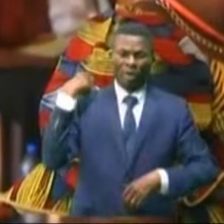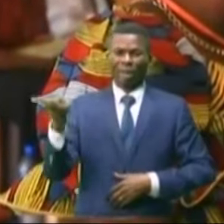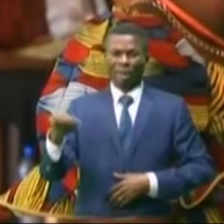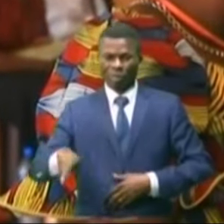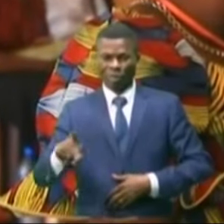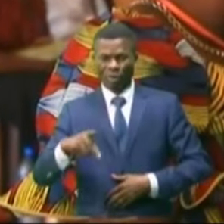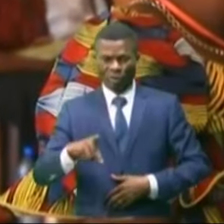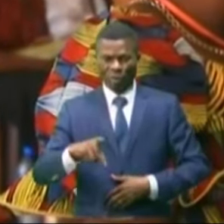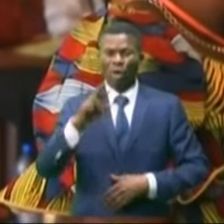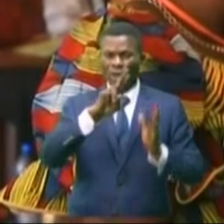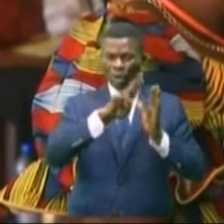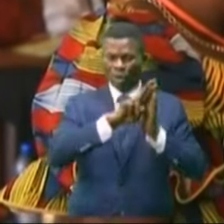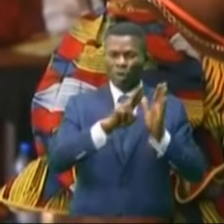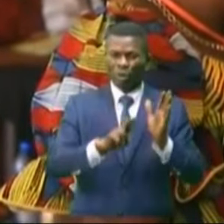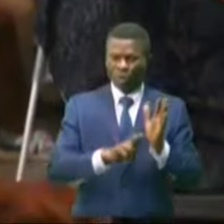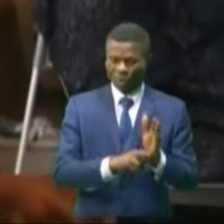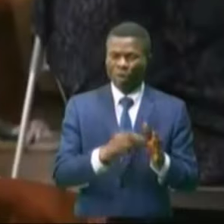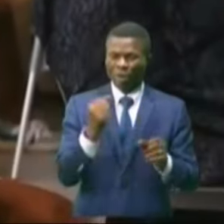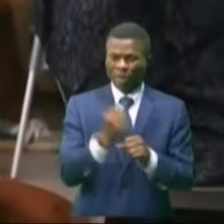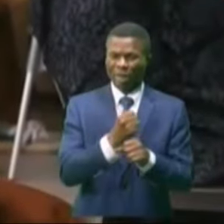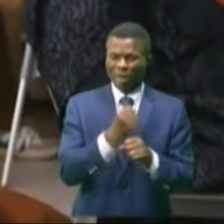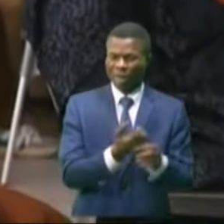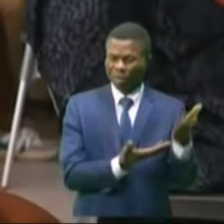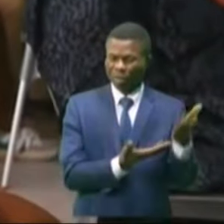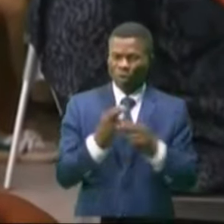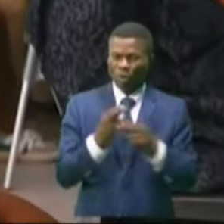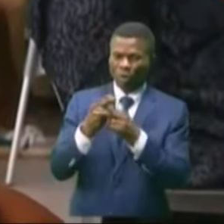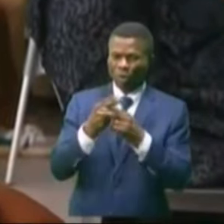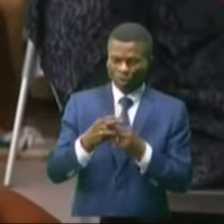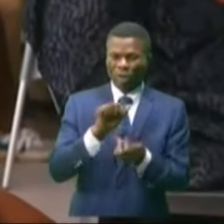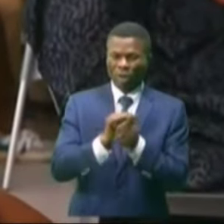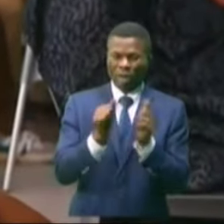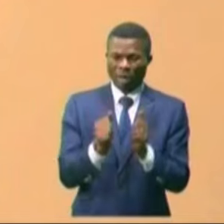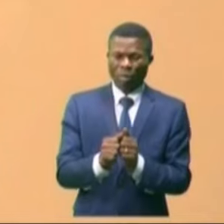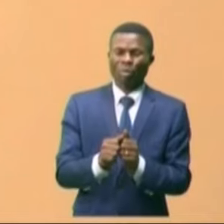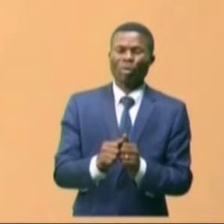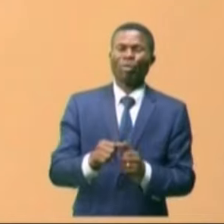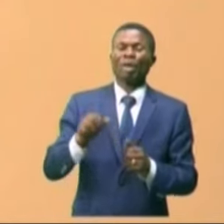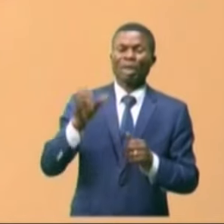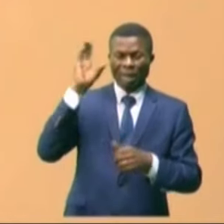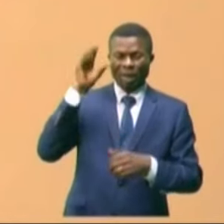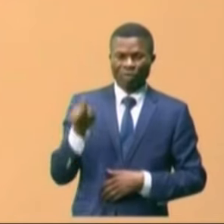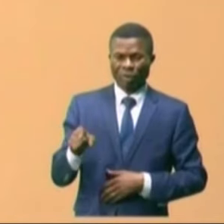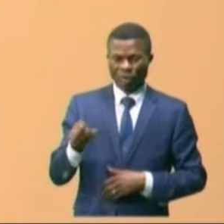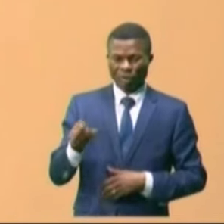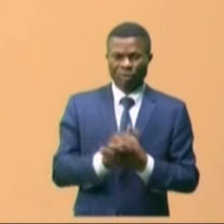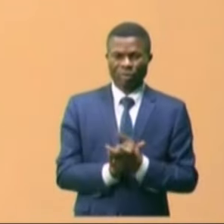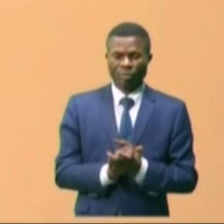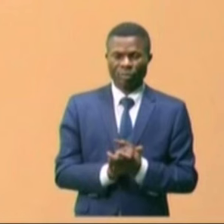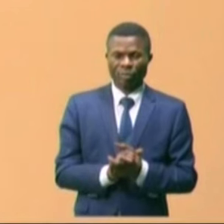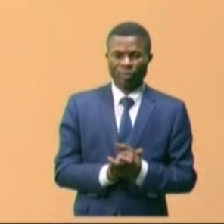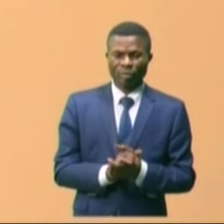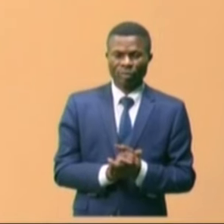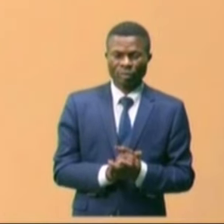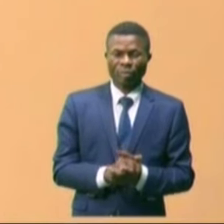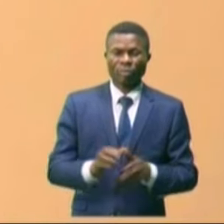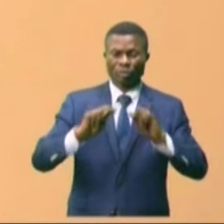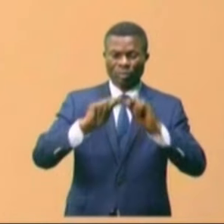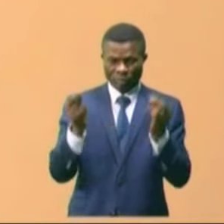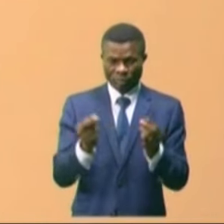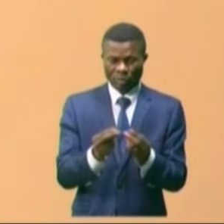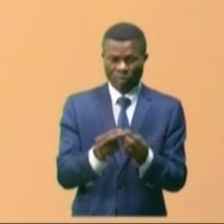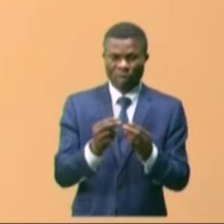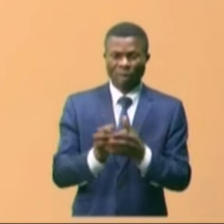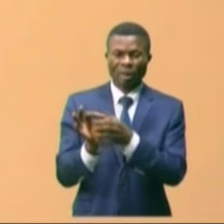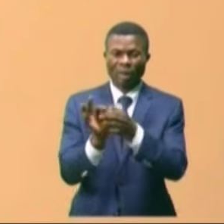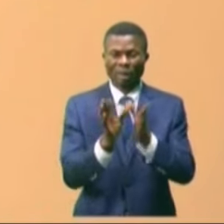leur rôle de légiférer et de contrôler l'exécutif local. Les capacités techniques des élus et de leurs